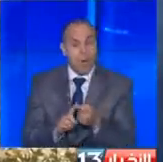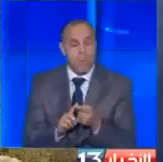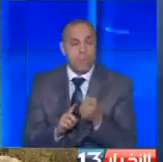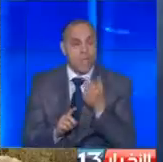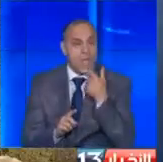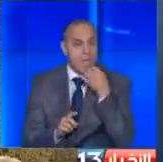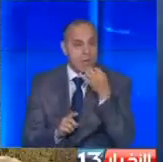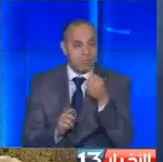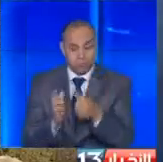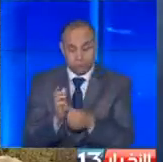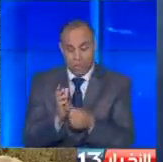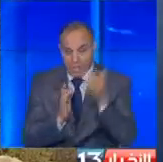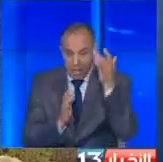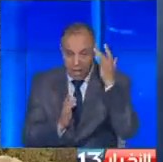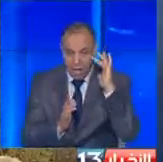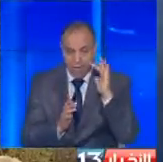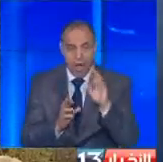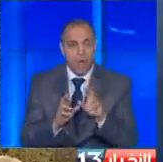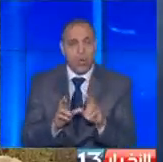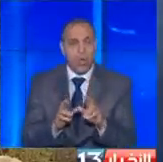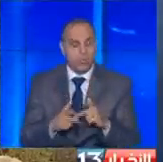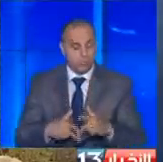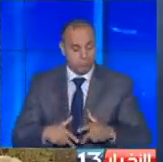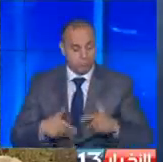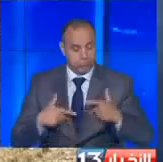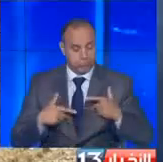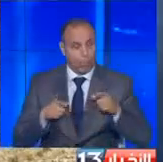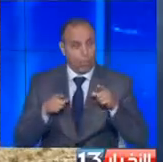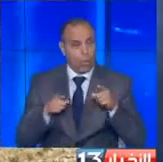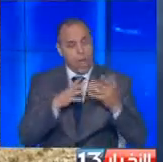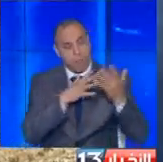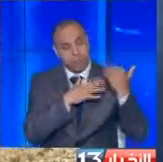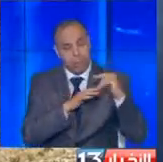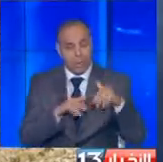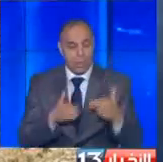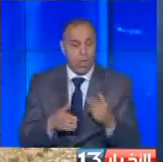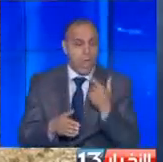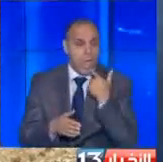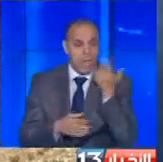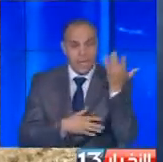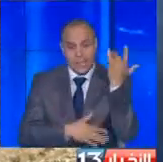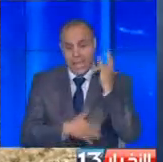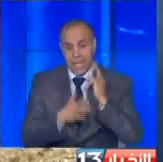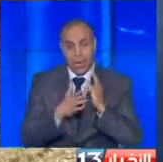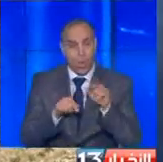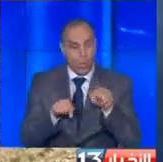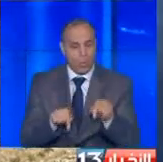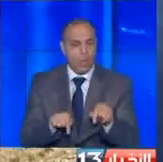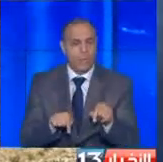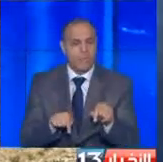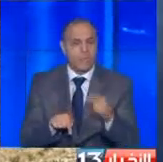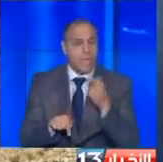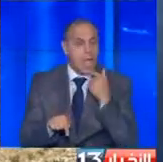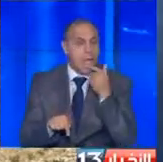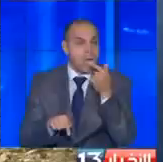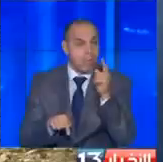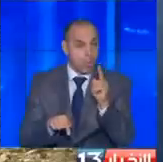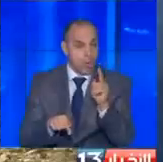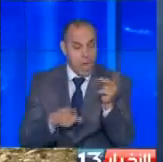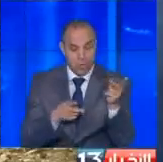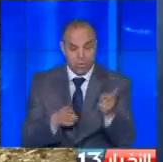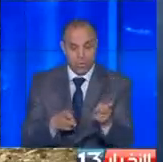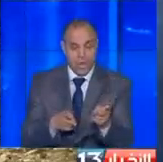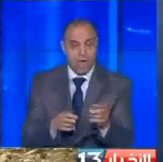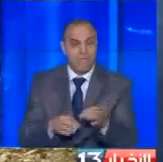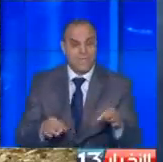ركائز هويتها الثقافية وعنوان اعتزازها بذاتيتها الحضارية في تاريخها وحاضرها، كما يعزز حضورها